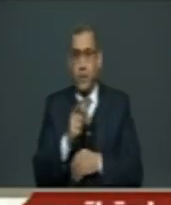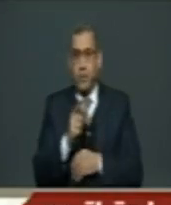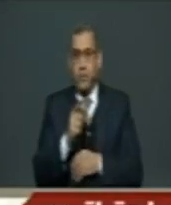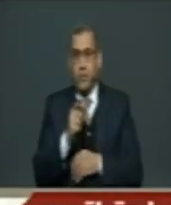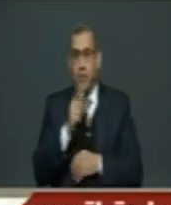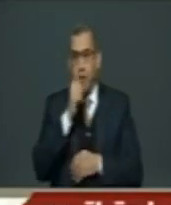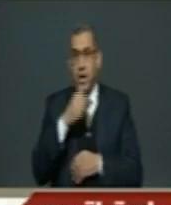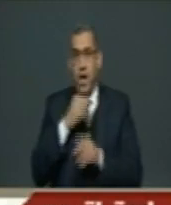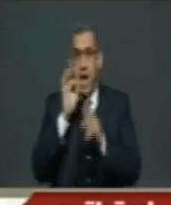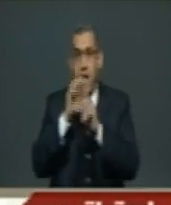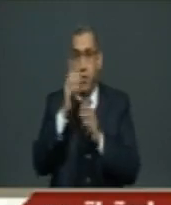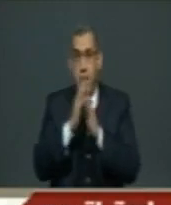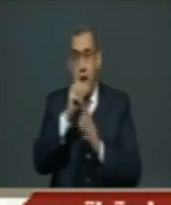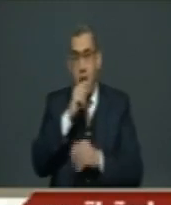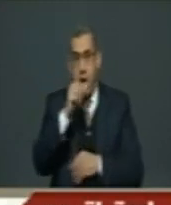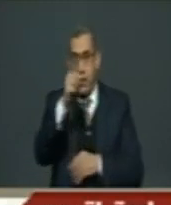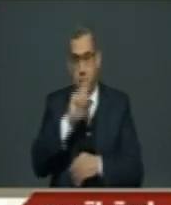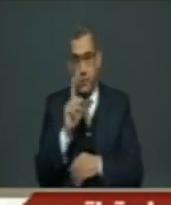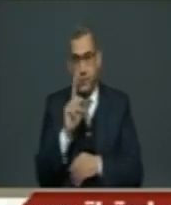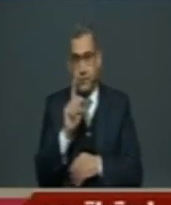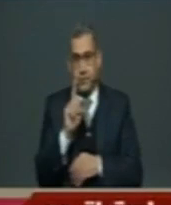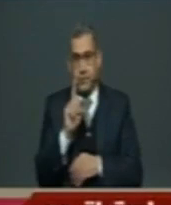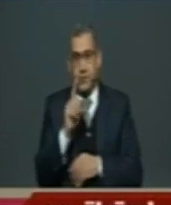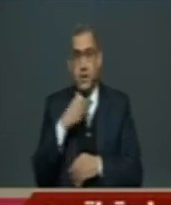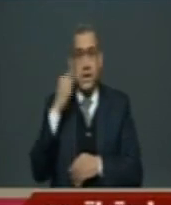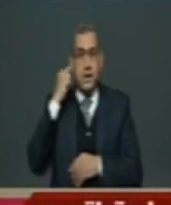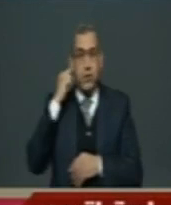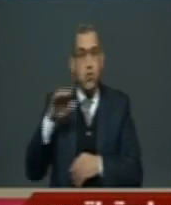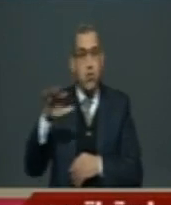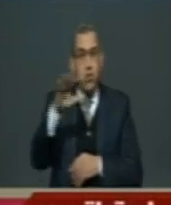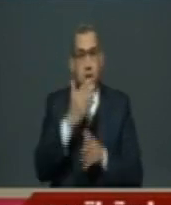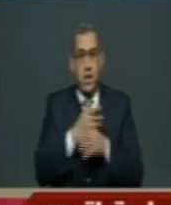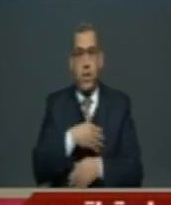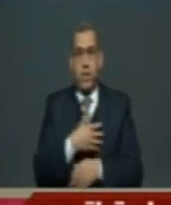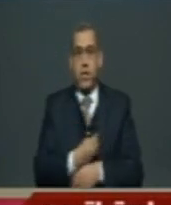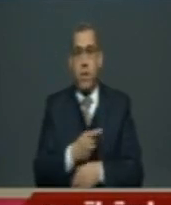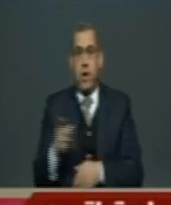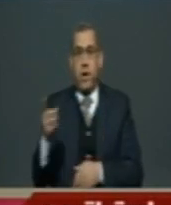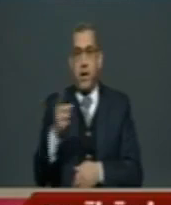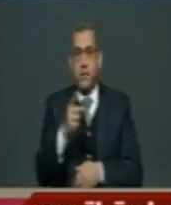بقول كده للناس اللي هي بتسمعنا وبتشوفنا عشان تبقى مطمنه،